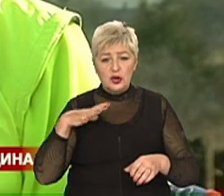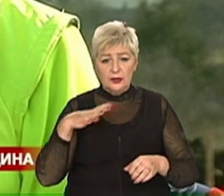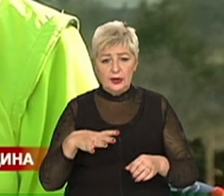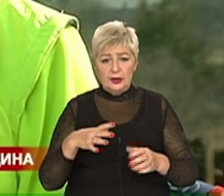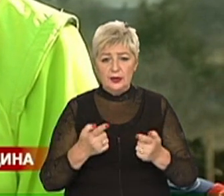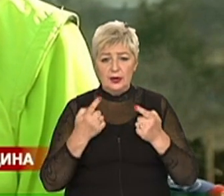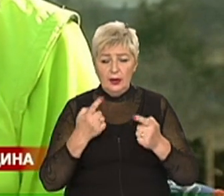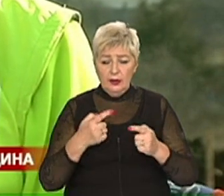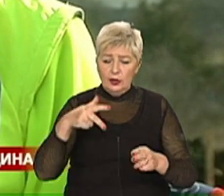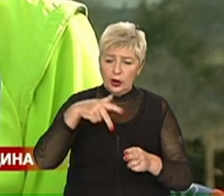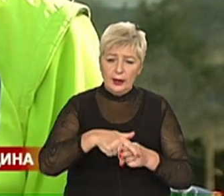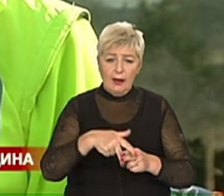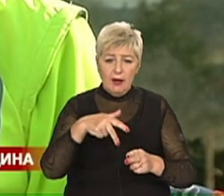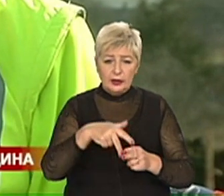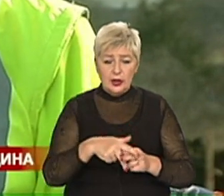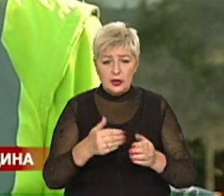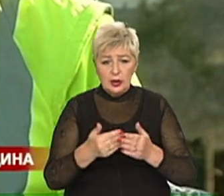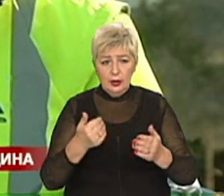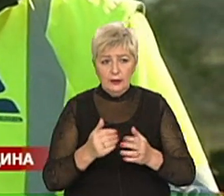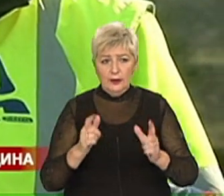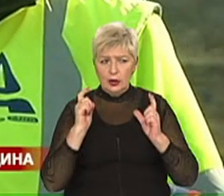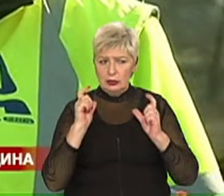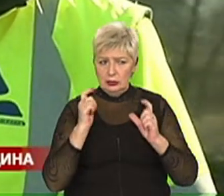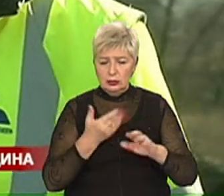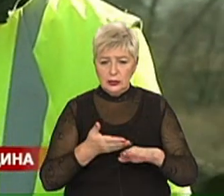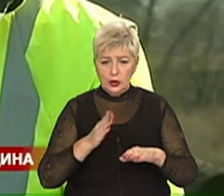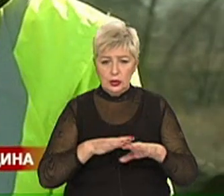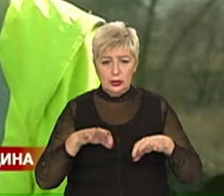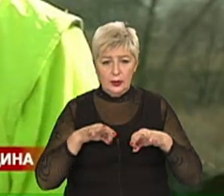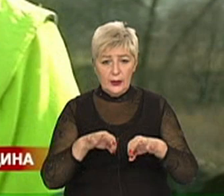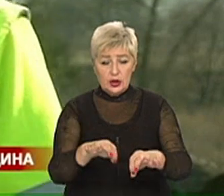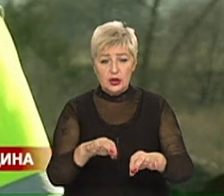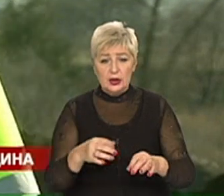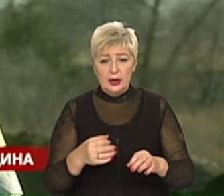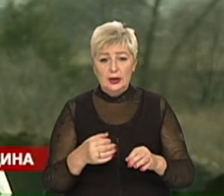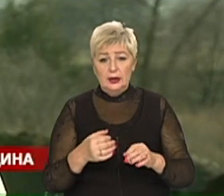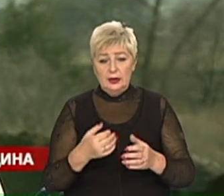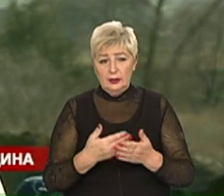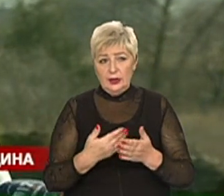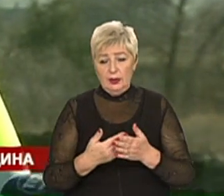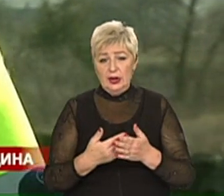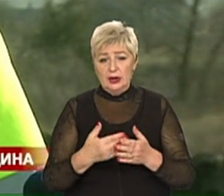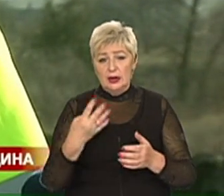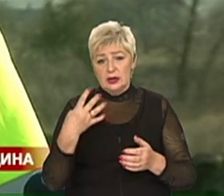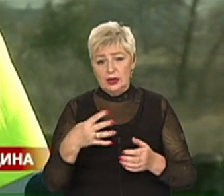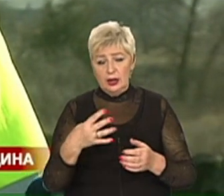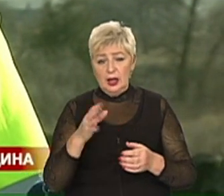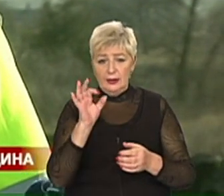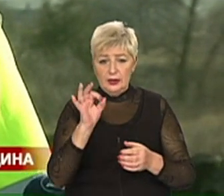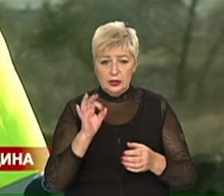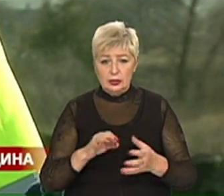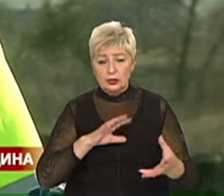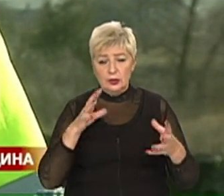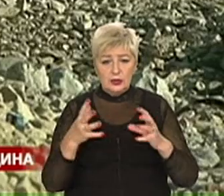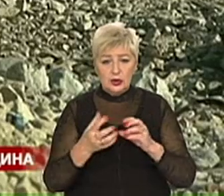витримувати велике навантаження від багатовагового транспорту, який на сьогодні складає там порядка 40%